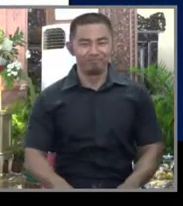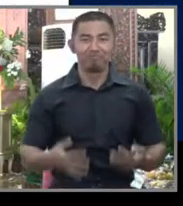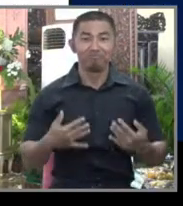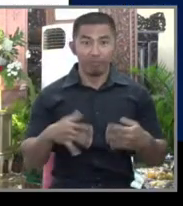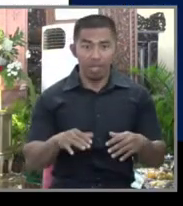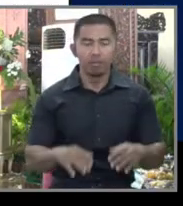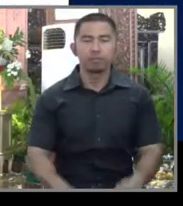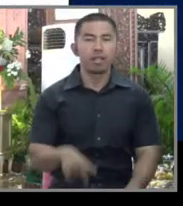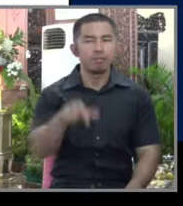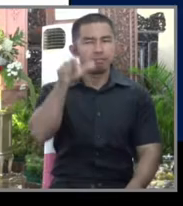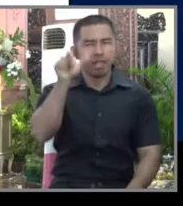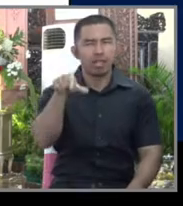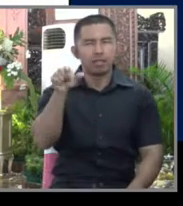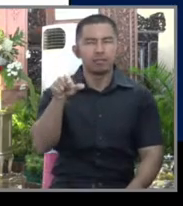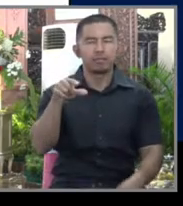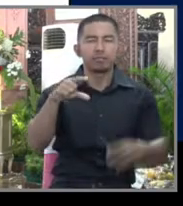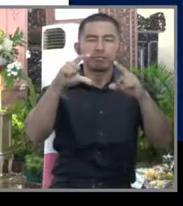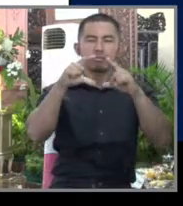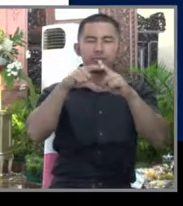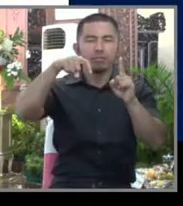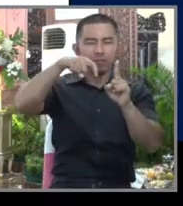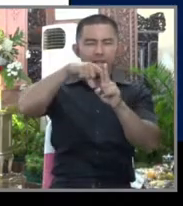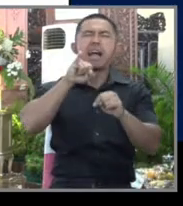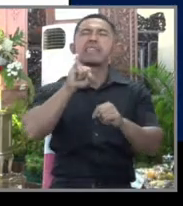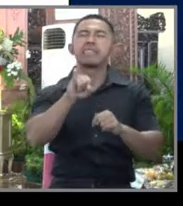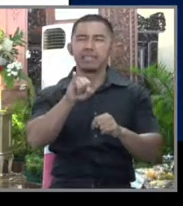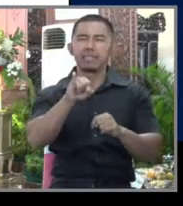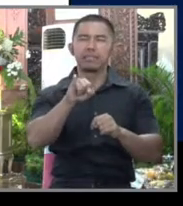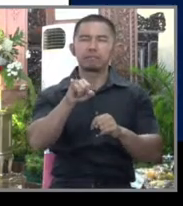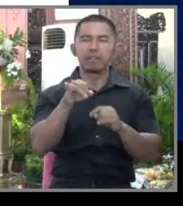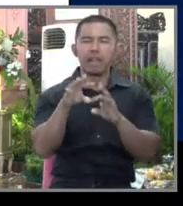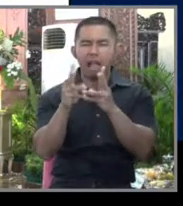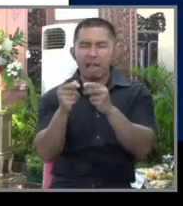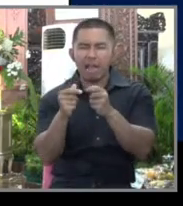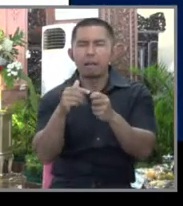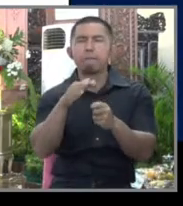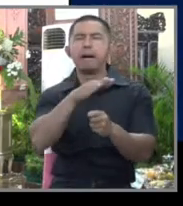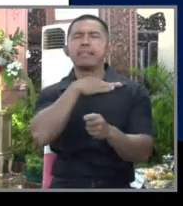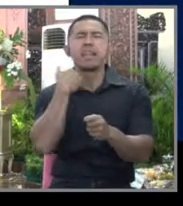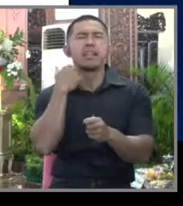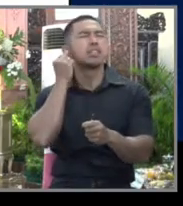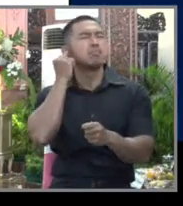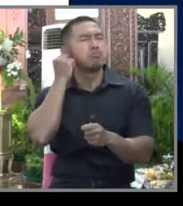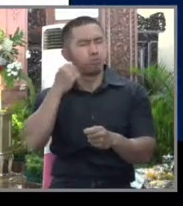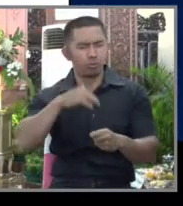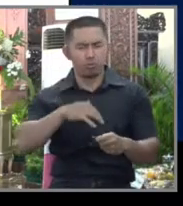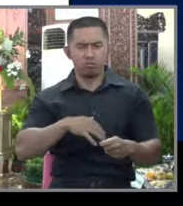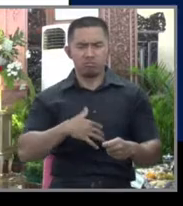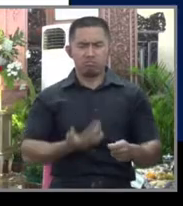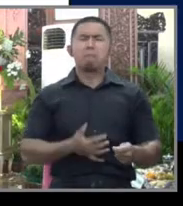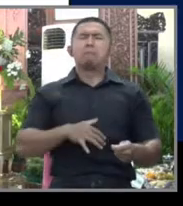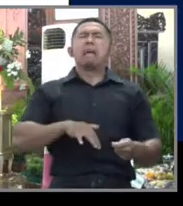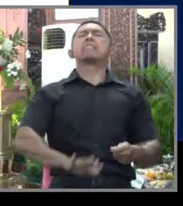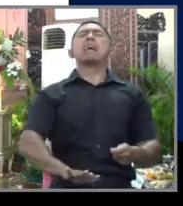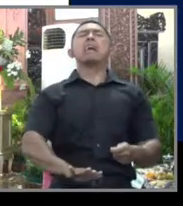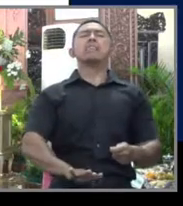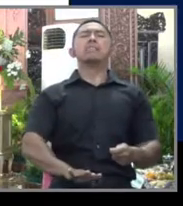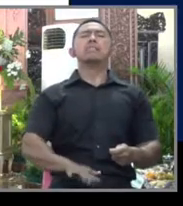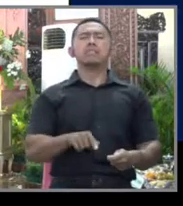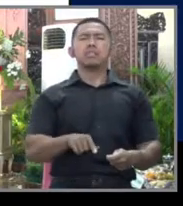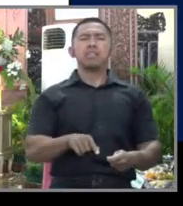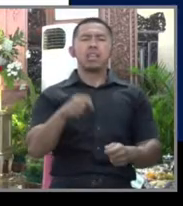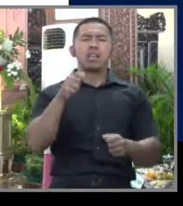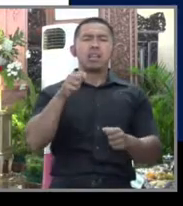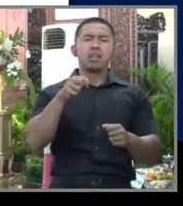Hai angka kematian ibu ini angka kematian ibu melahirkan melahirkan ini kasusnya blue